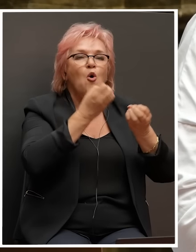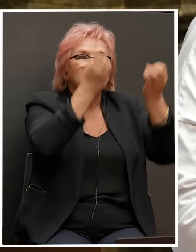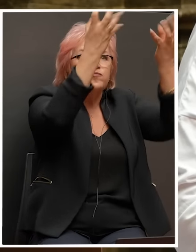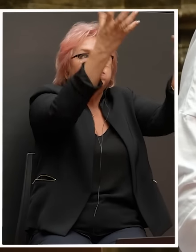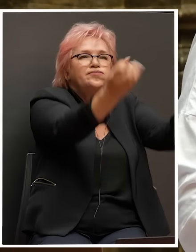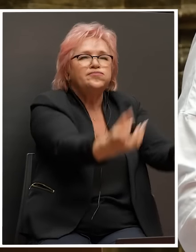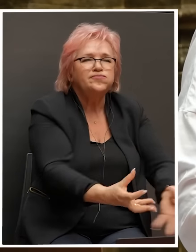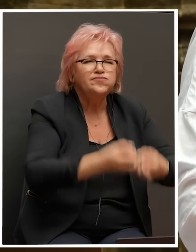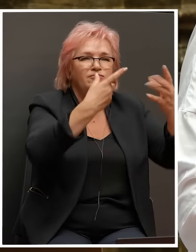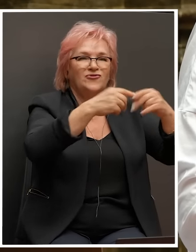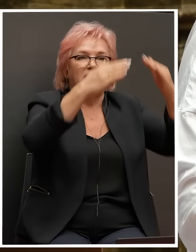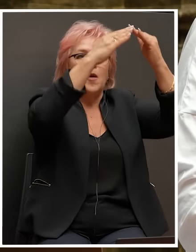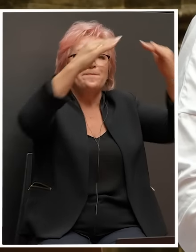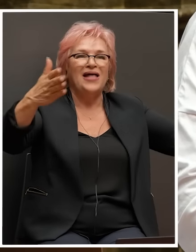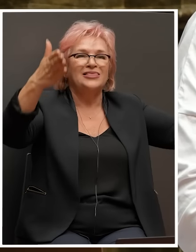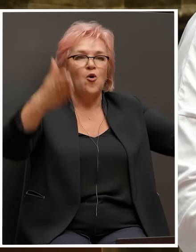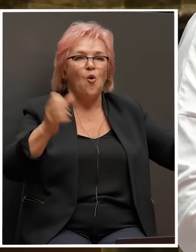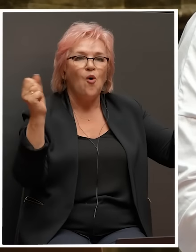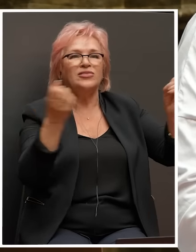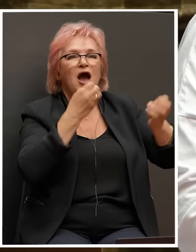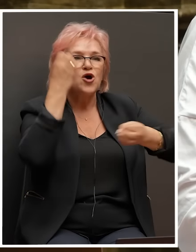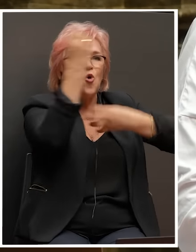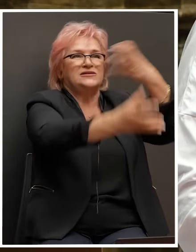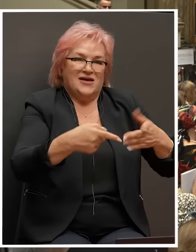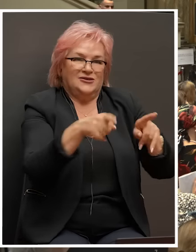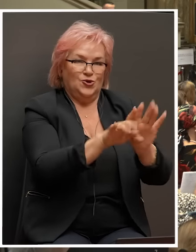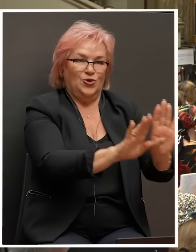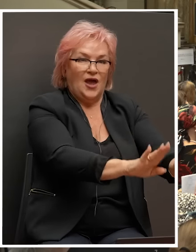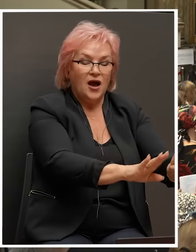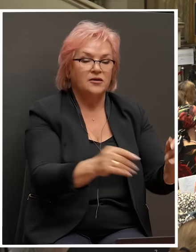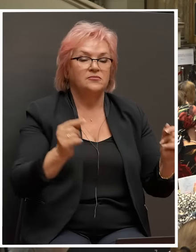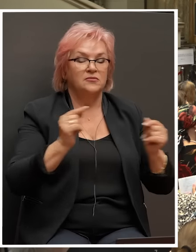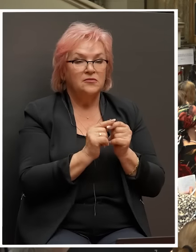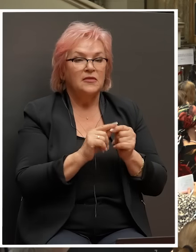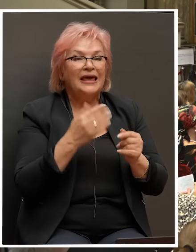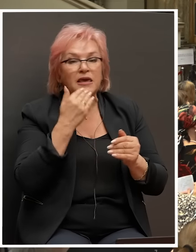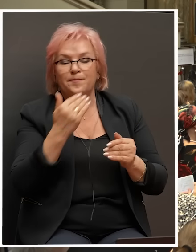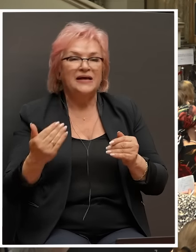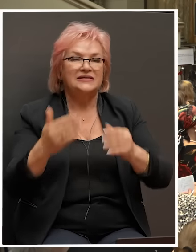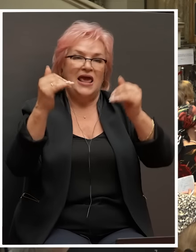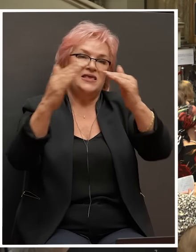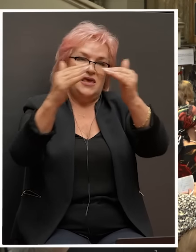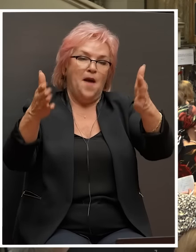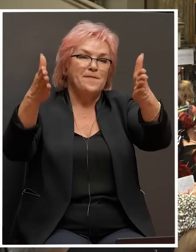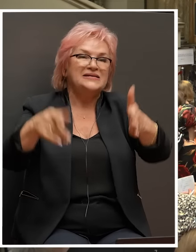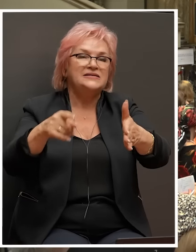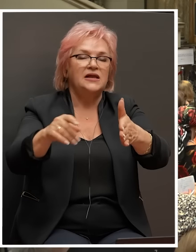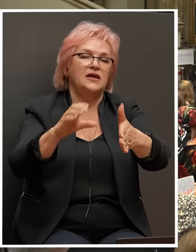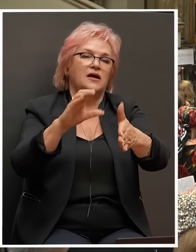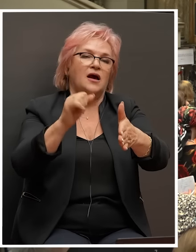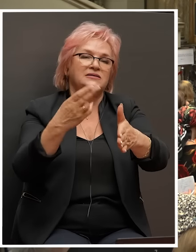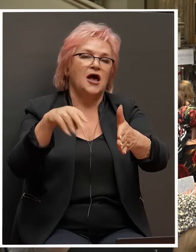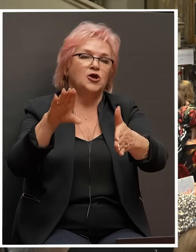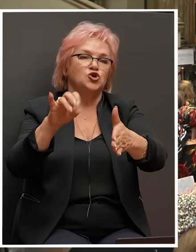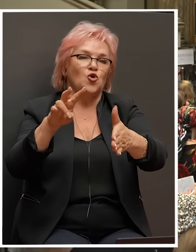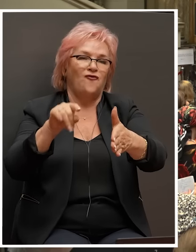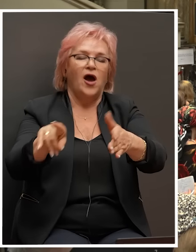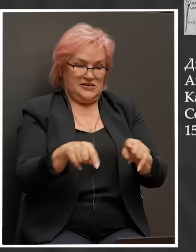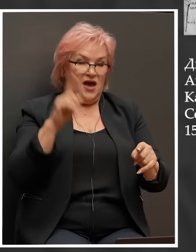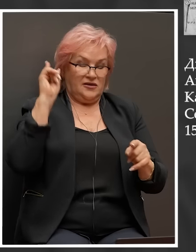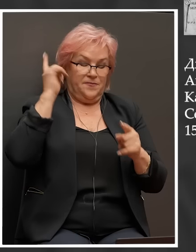пантеон. Значит, розовыми лепестками. Соответственно, и, наконец, последняя базилика Сан-Джованни ин Латерана. Базилика тоже